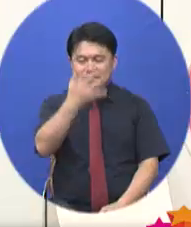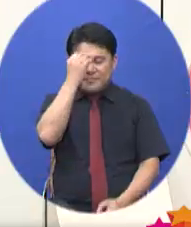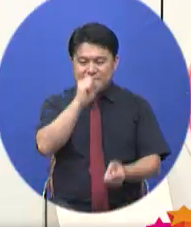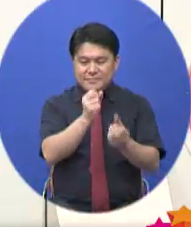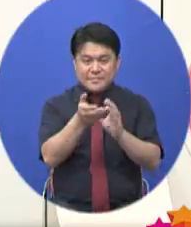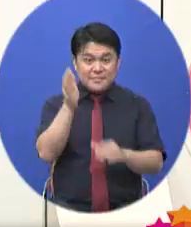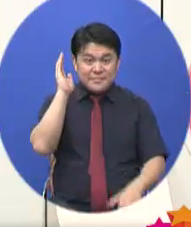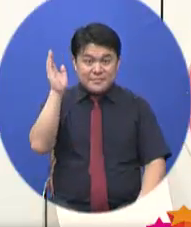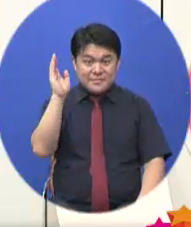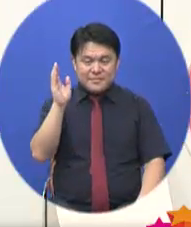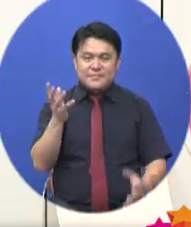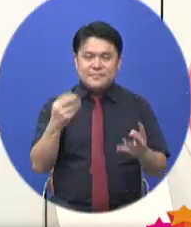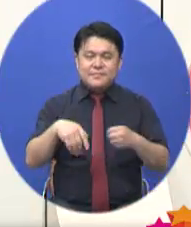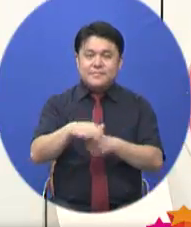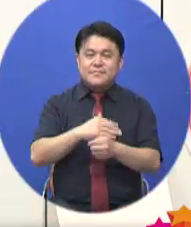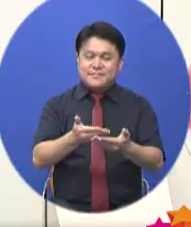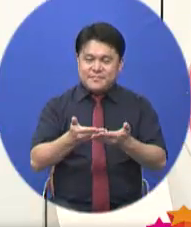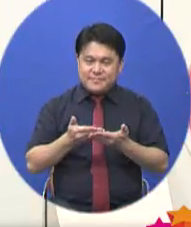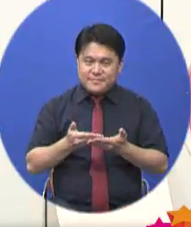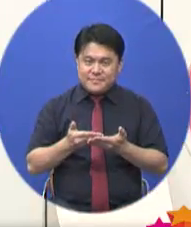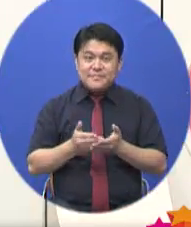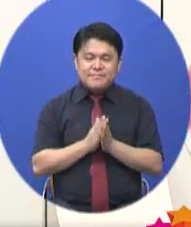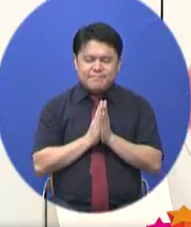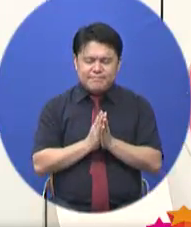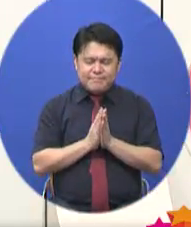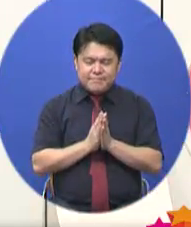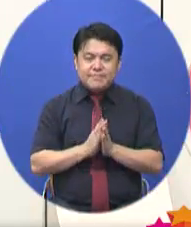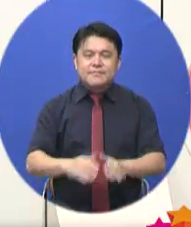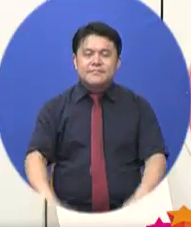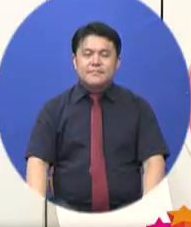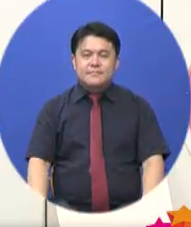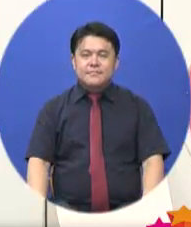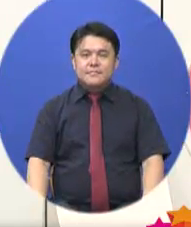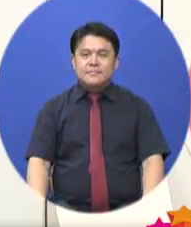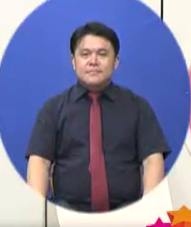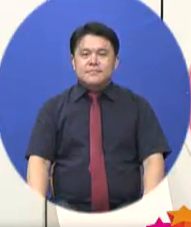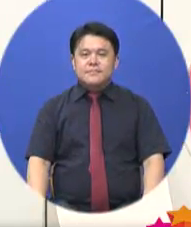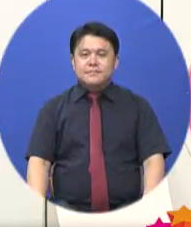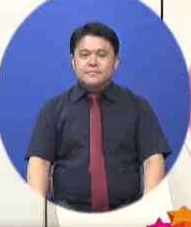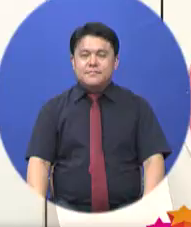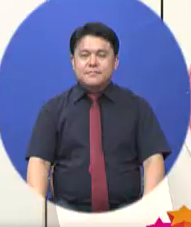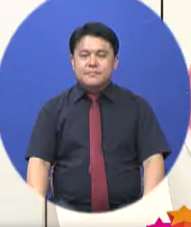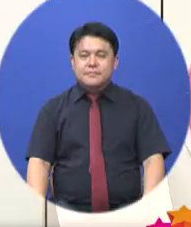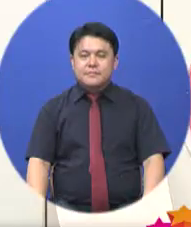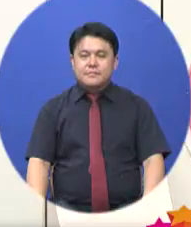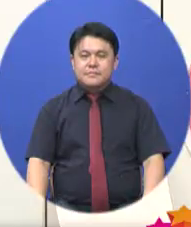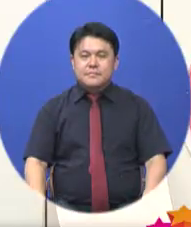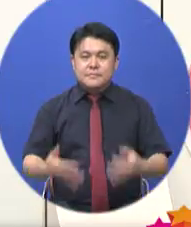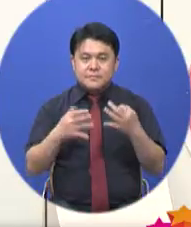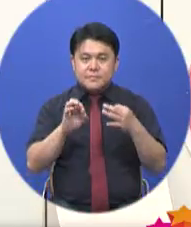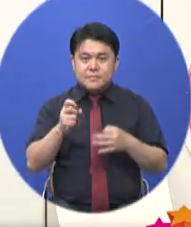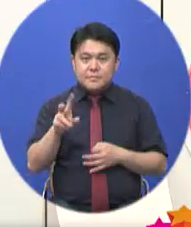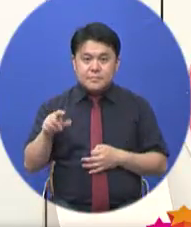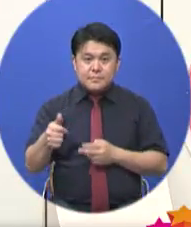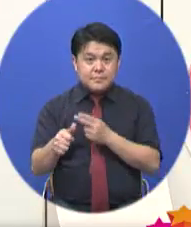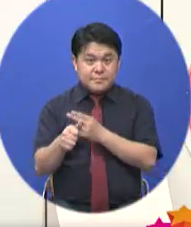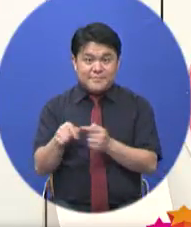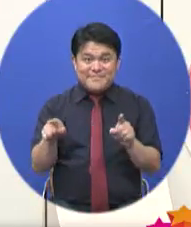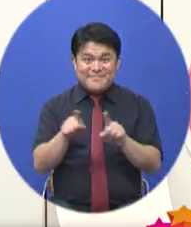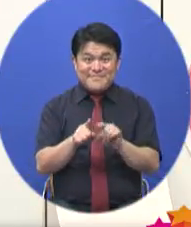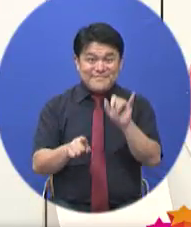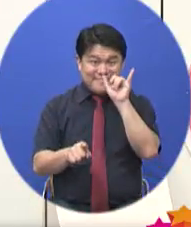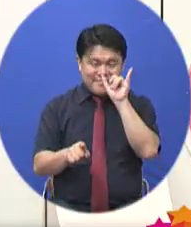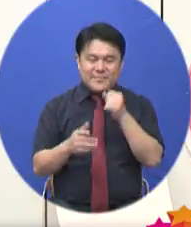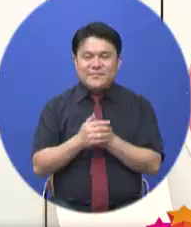할미꽃 사연 많이 사랑해 주실 걸로 당부 말씀드리고요. 오늘 김용만 선생님과 함께